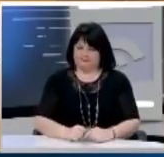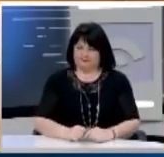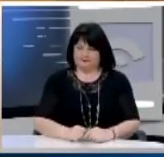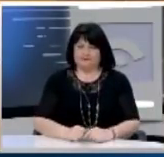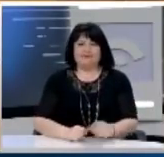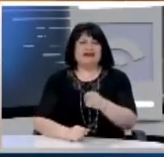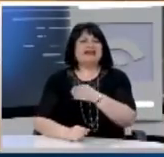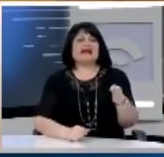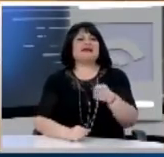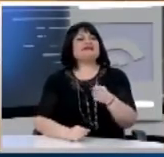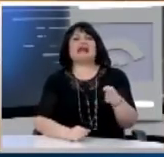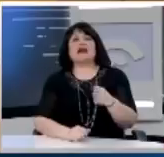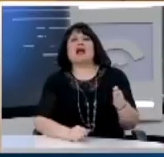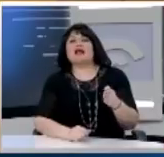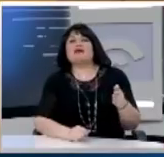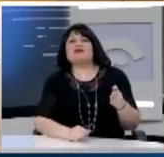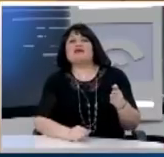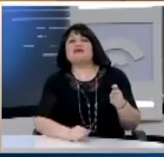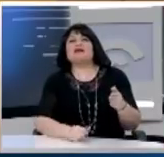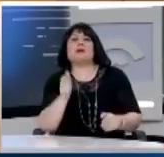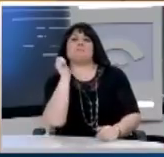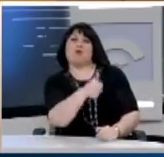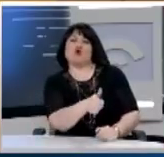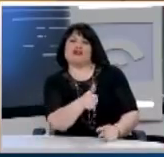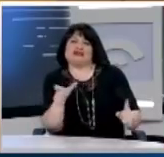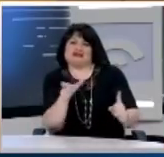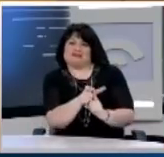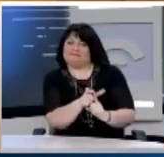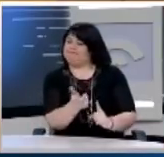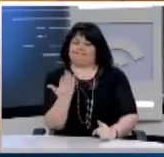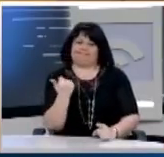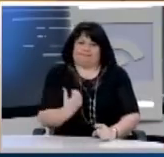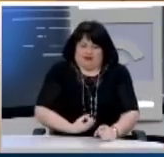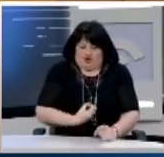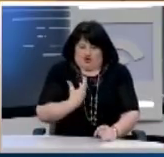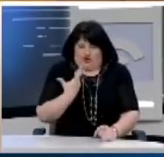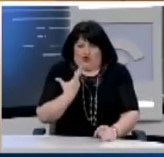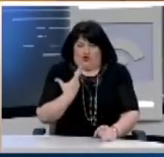Η αριστερά πια δεν είναι αποκλεισμένη. Νιώθουμε